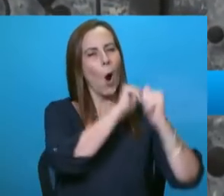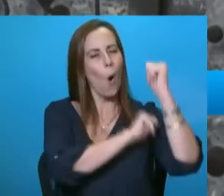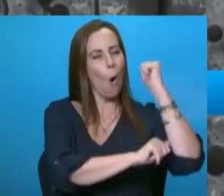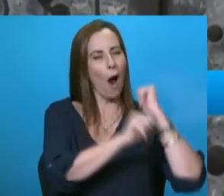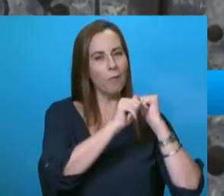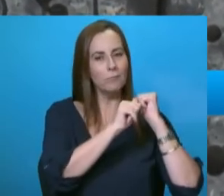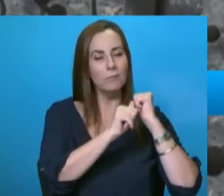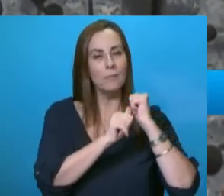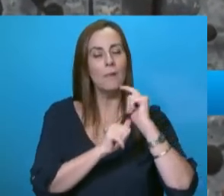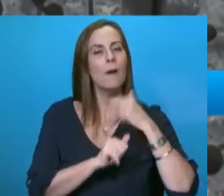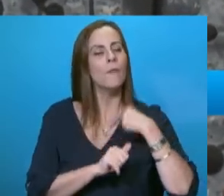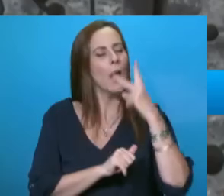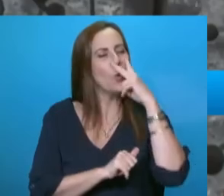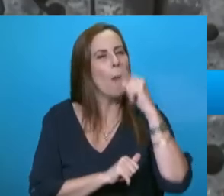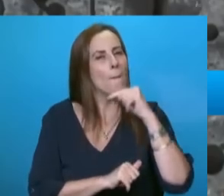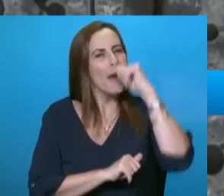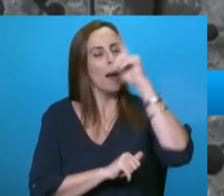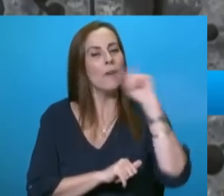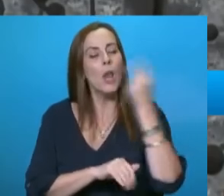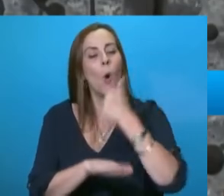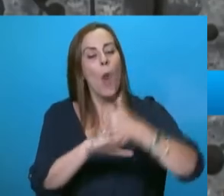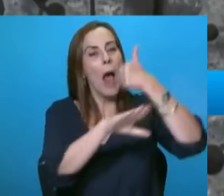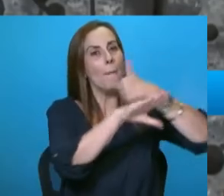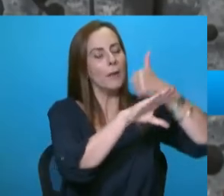המנהיגים הדגולים של עם ישראל אשר זכו למעמד זה,